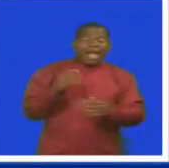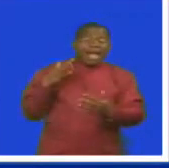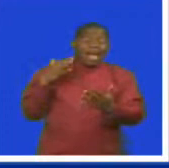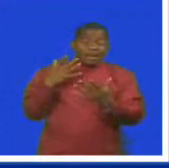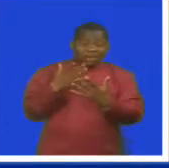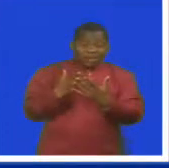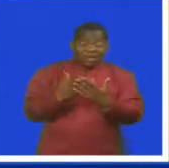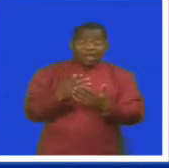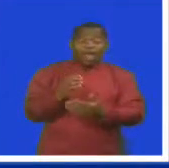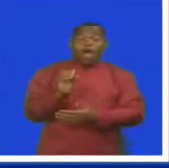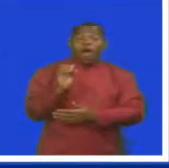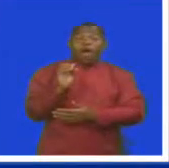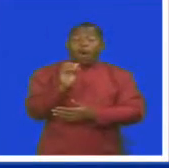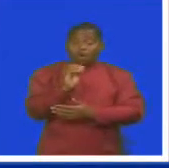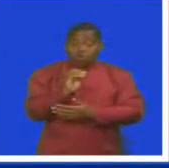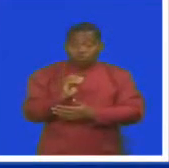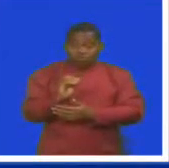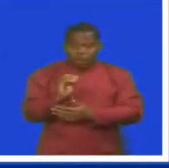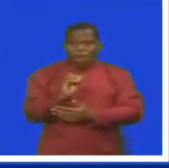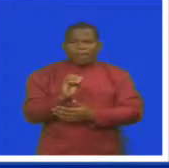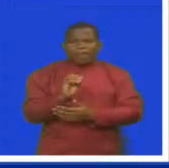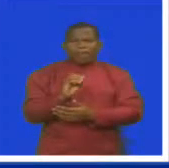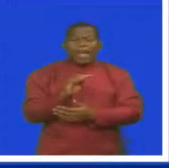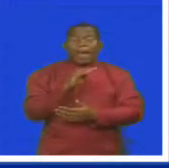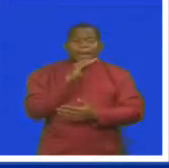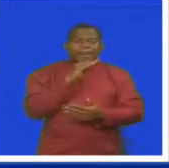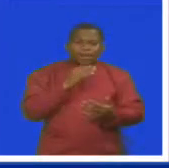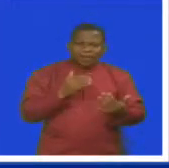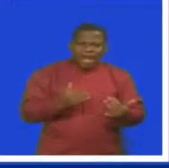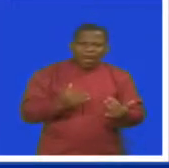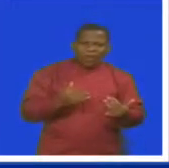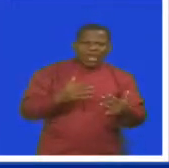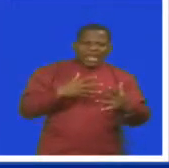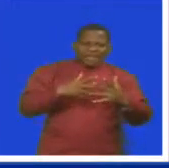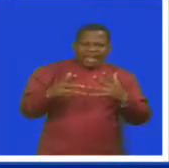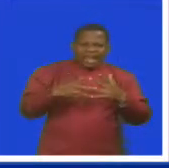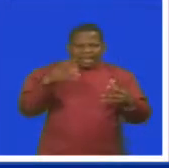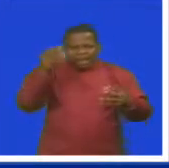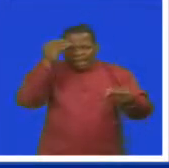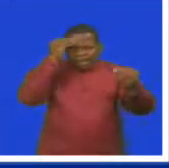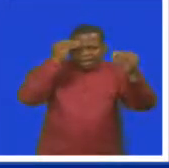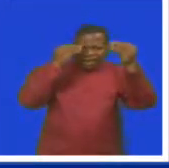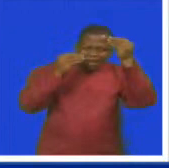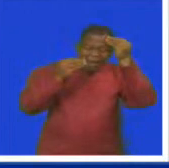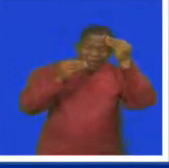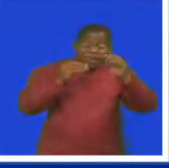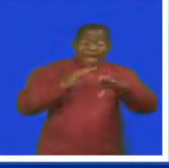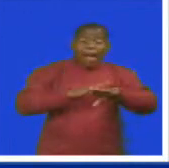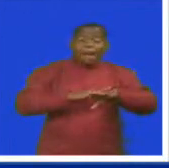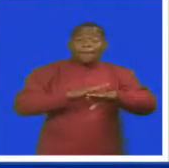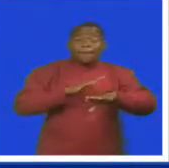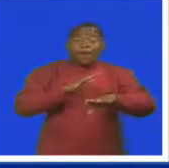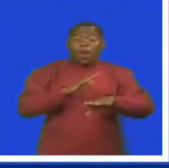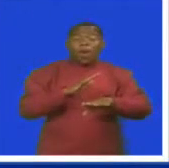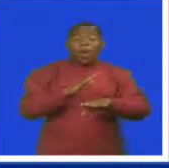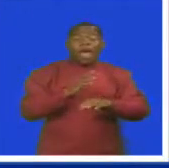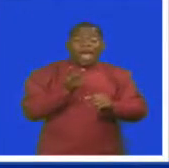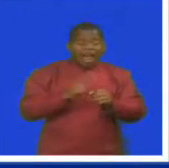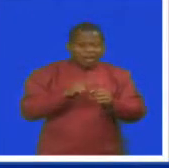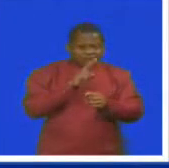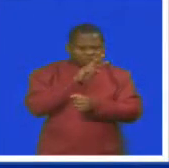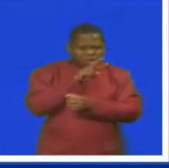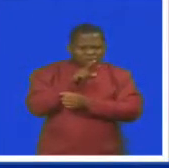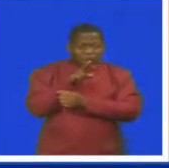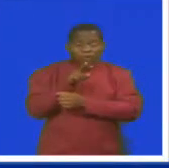kunye kwabakho kunengi futhi lesikufundzana nale kumele sikubuke ukuthi oh ngoba naku besithi titolo sidawenda